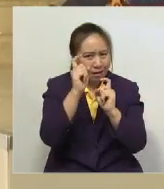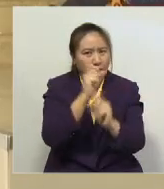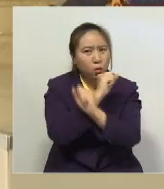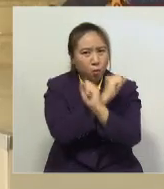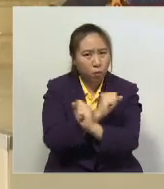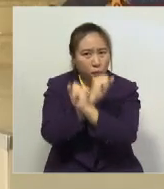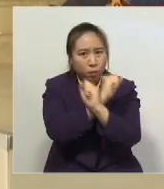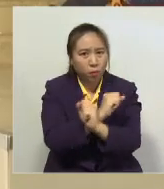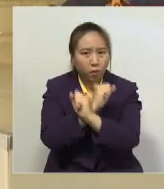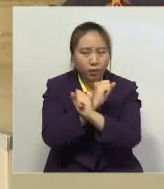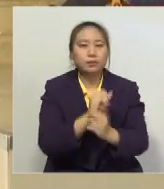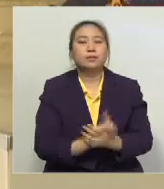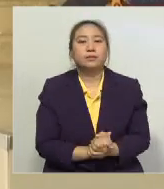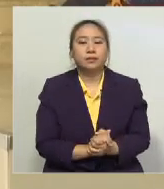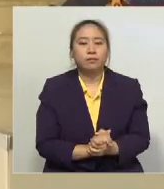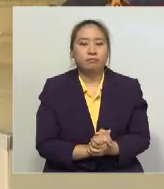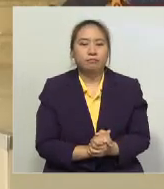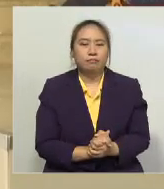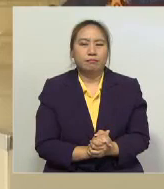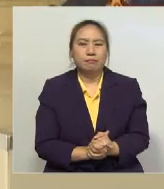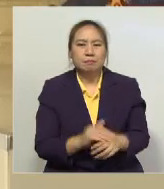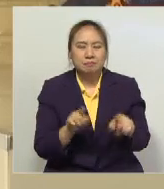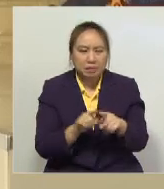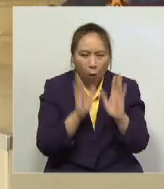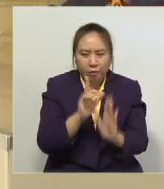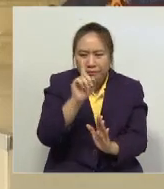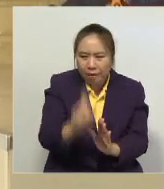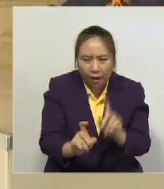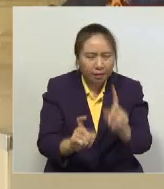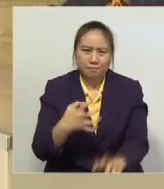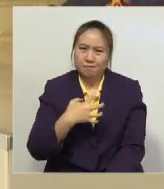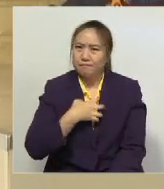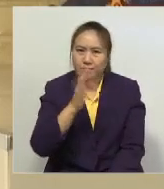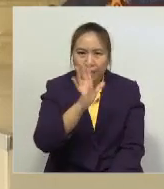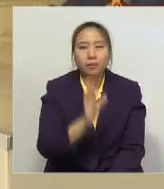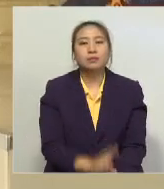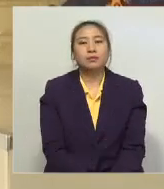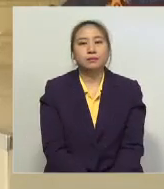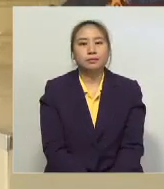ที่ปฏิบัติงานเองนะคะแล้วก็ไม่อยากจะให้มีความสูญเสียใดๆเกิดขึ้นนะคะ